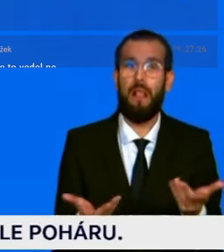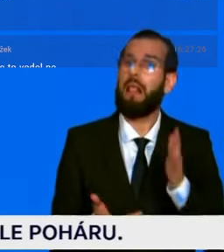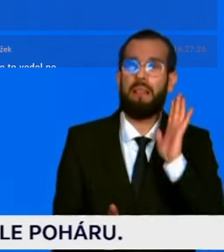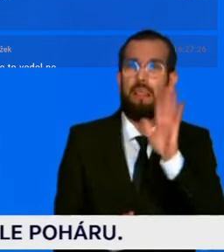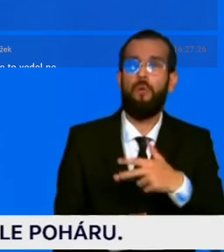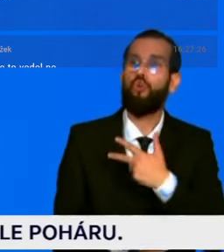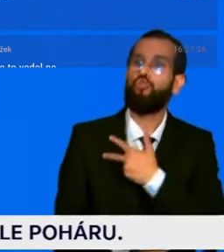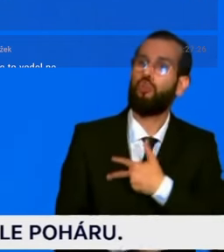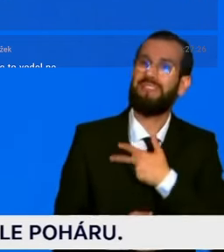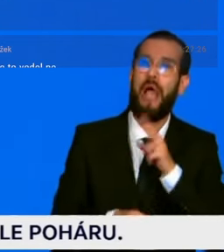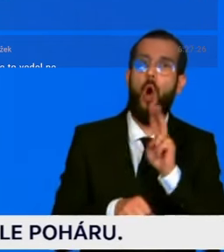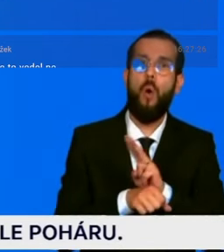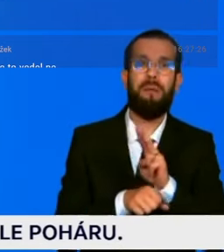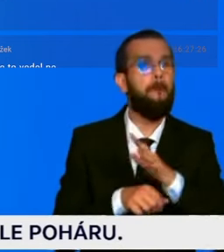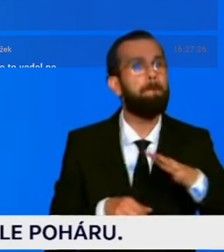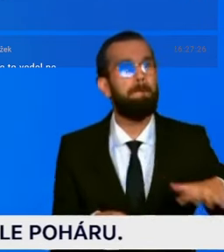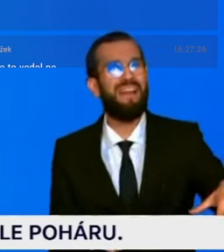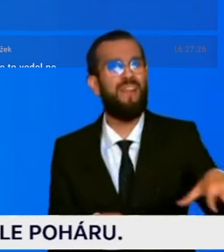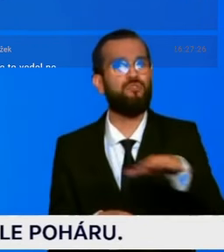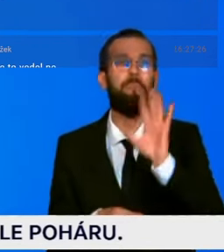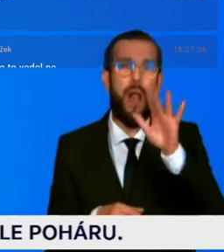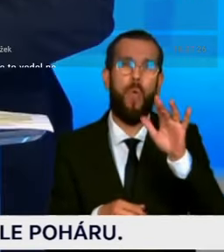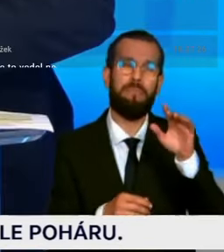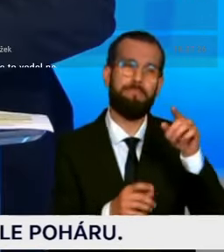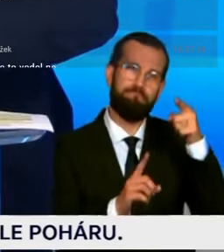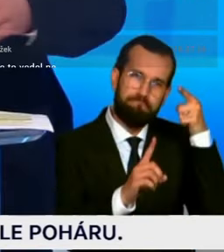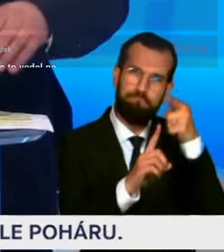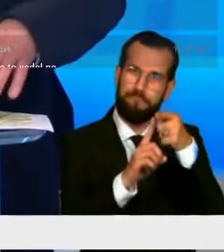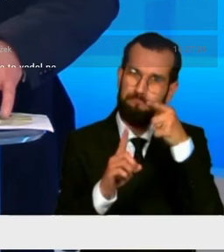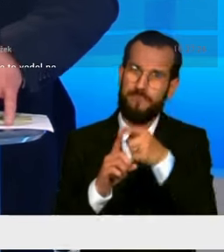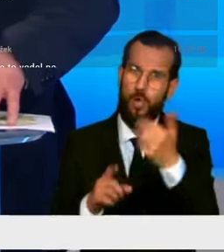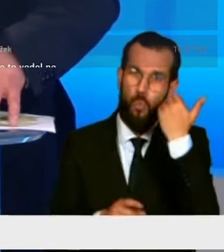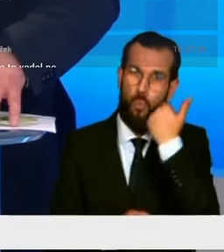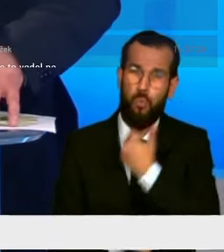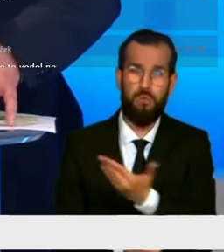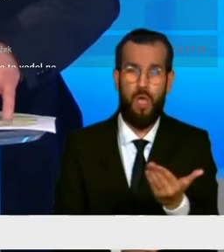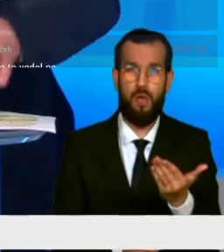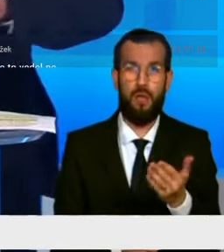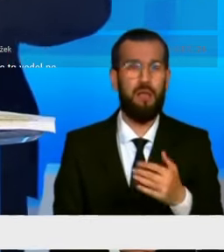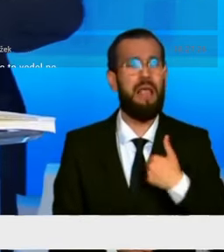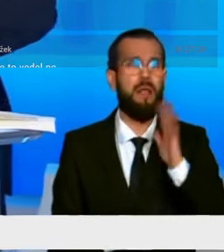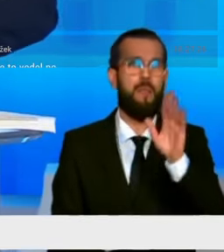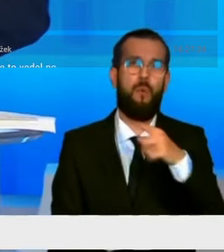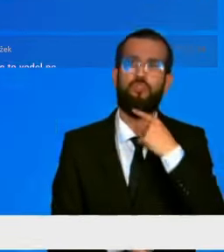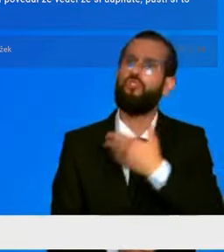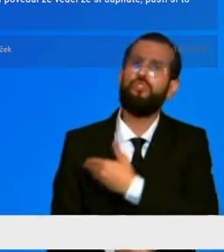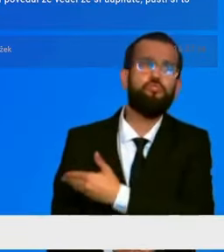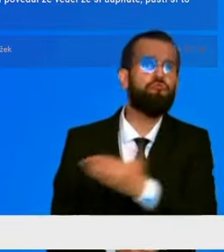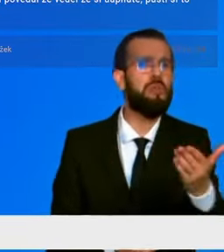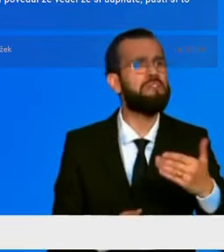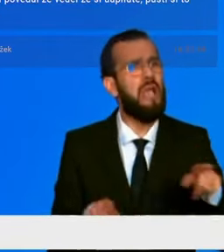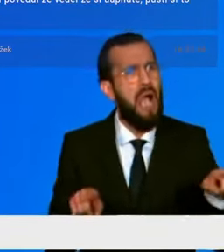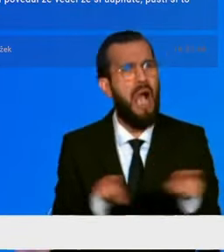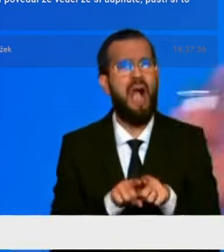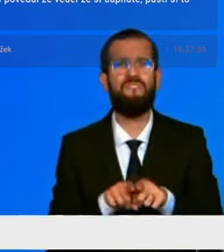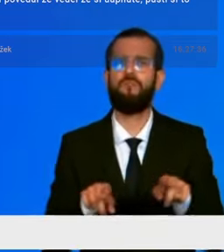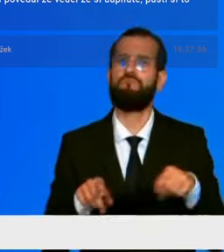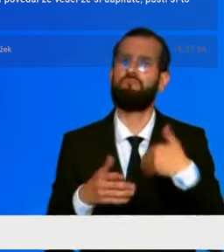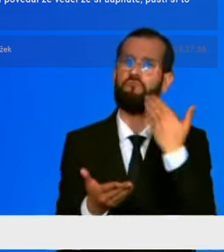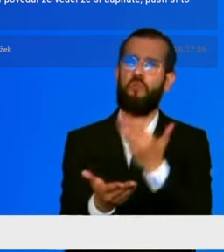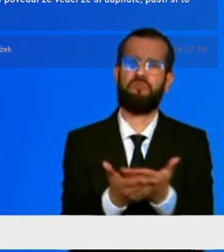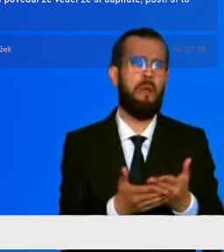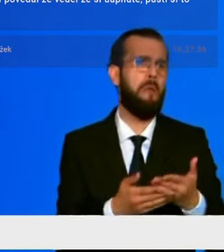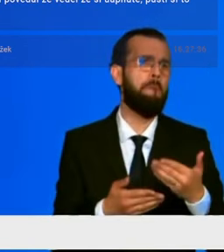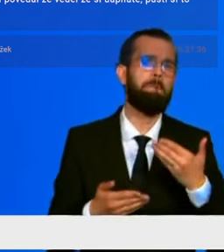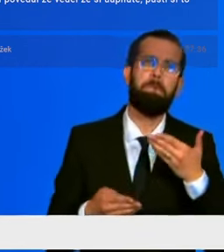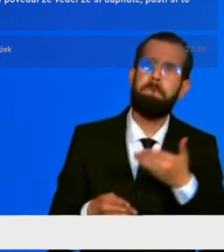sociálne opatrenia plošné ale mali byť cielené ja tu nebudem naozaj ľuďom hovoriť o tom že môžu všetci dostať úplne rovnako či sú to